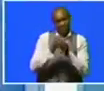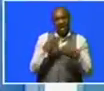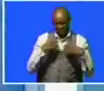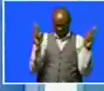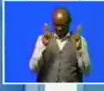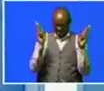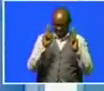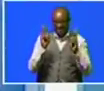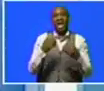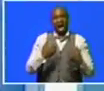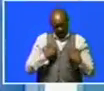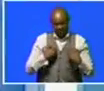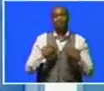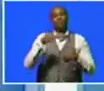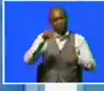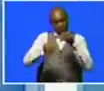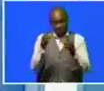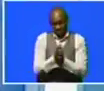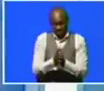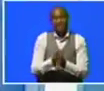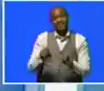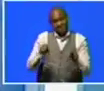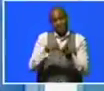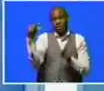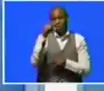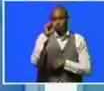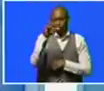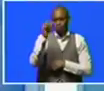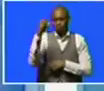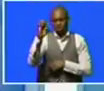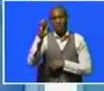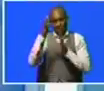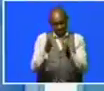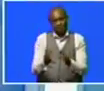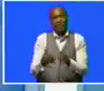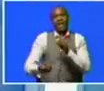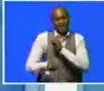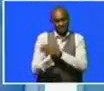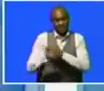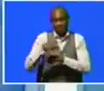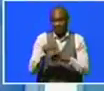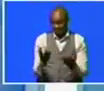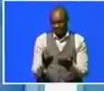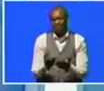wamejiandaa vilivyo tayari kwa uchaguzi kama vile George Maringa anavyotueleza.